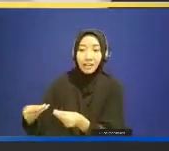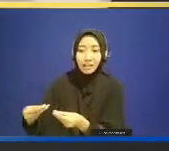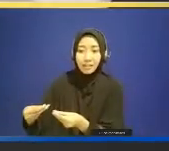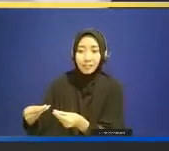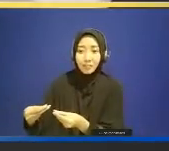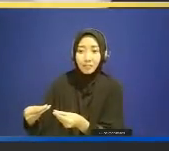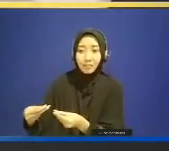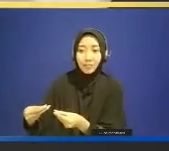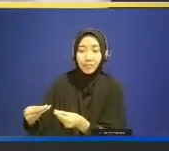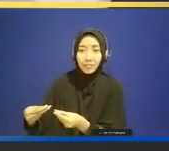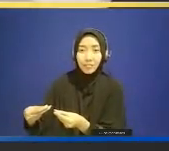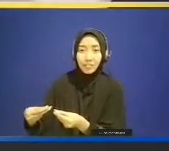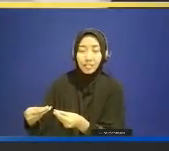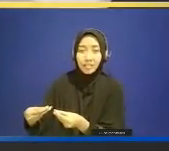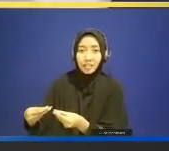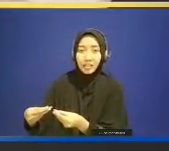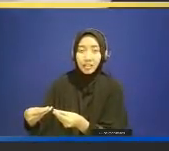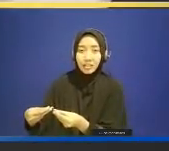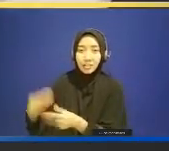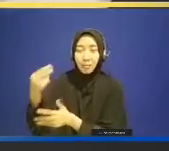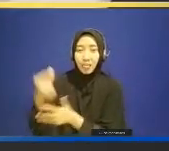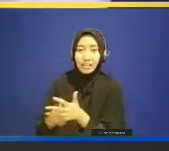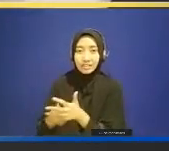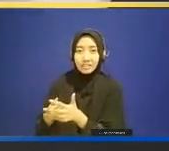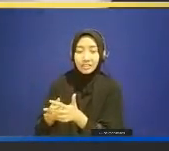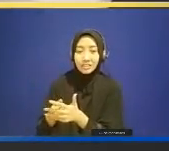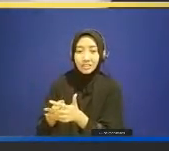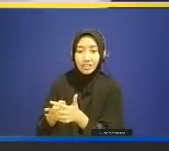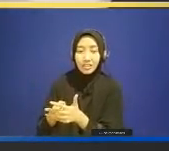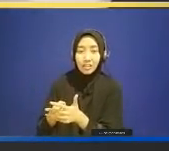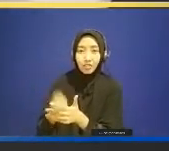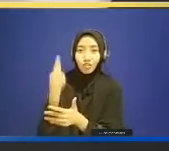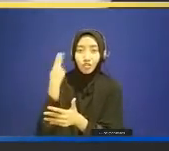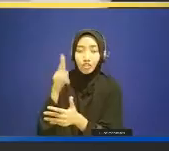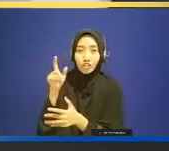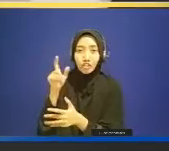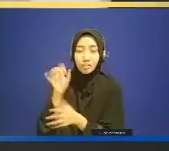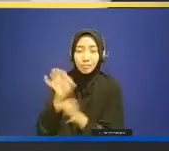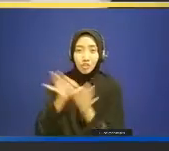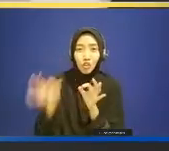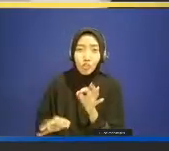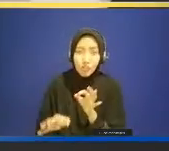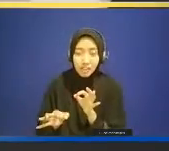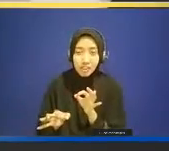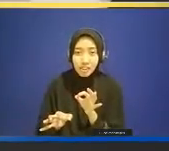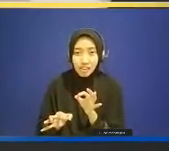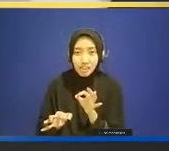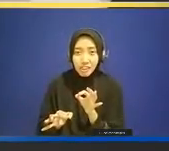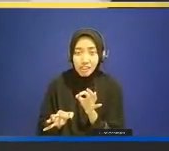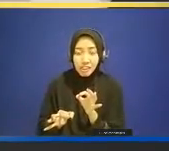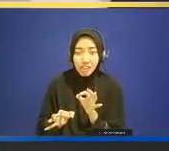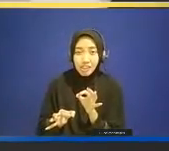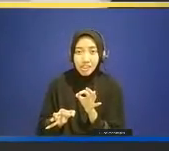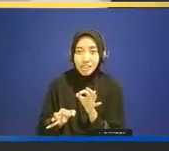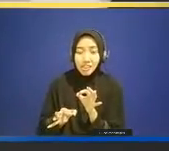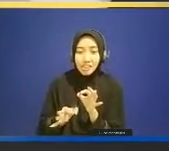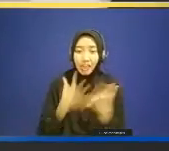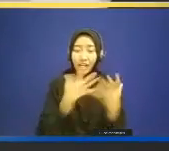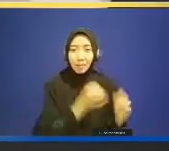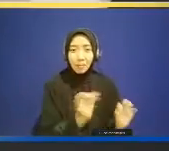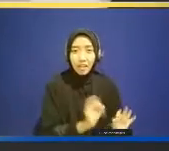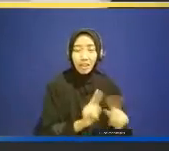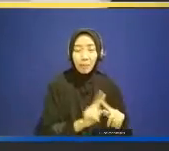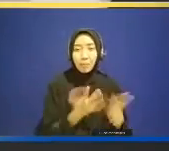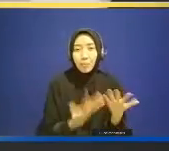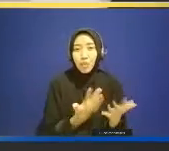upaya di sisi belanja untuk mengantisipasi beberapa kemungkinan yang apa tidak diterapkan takut